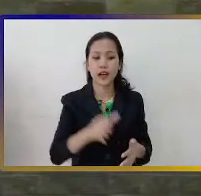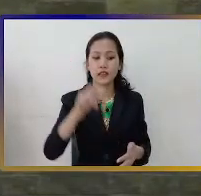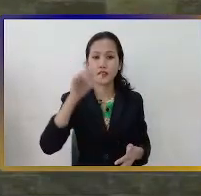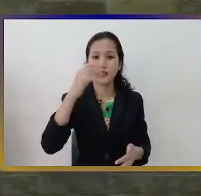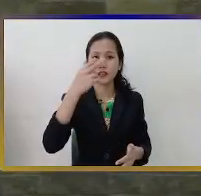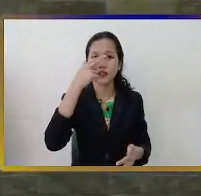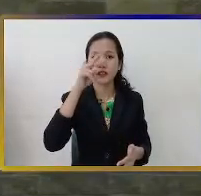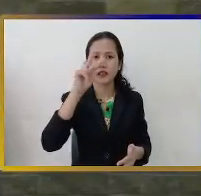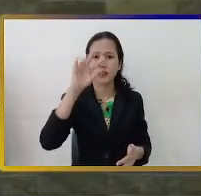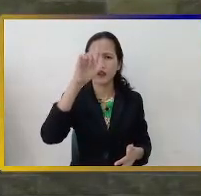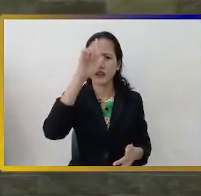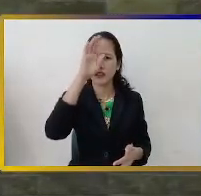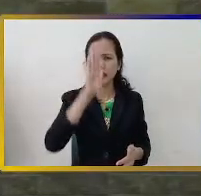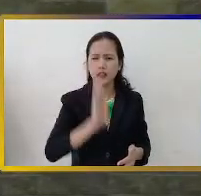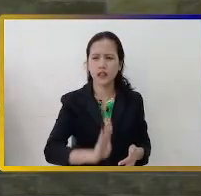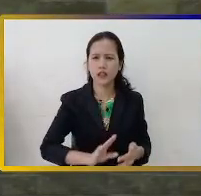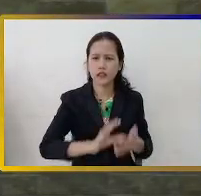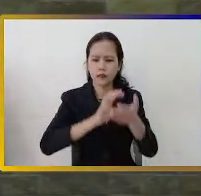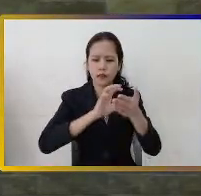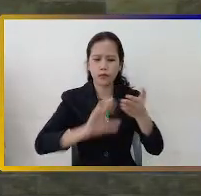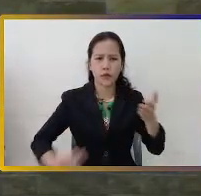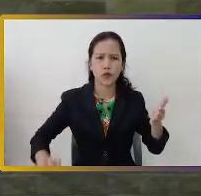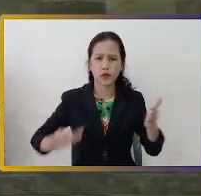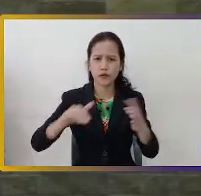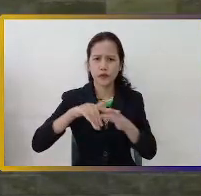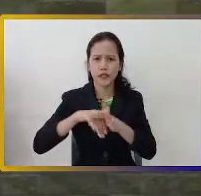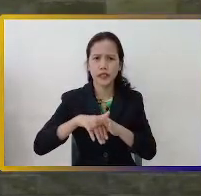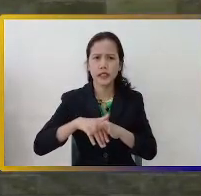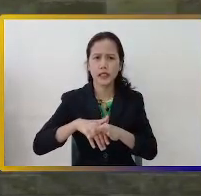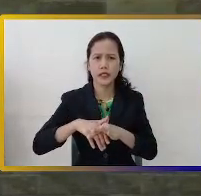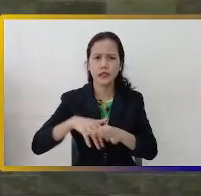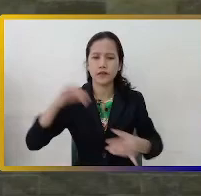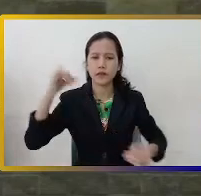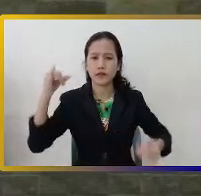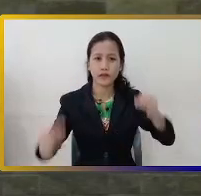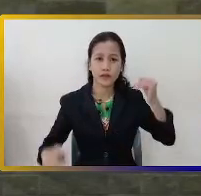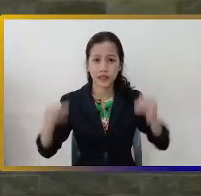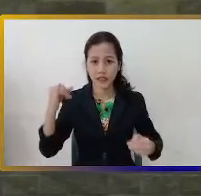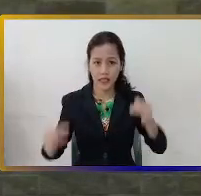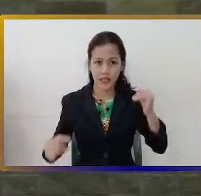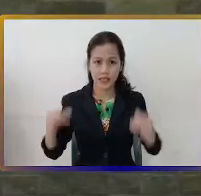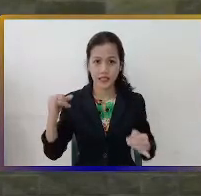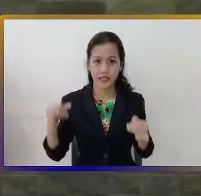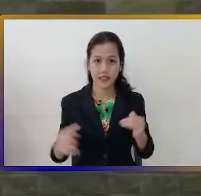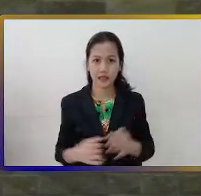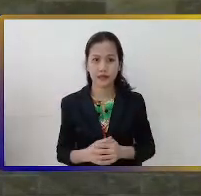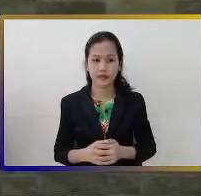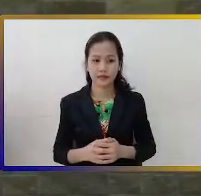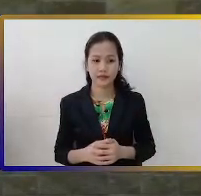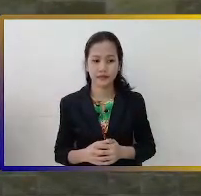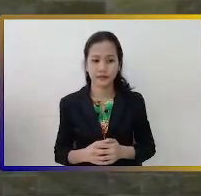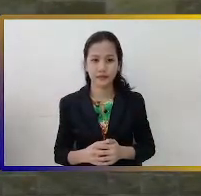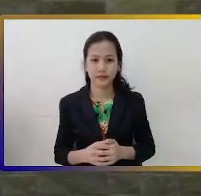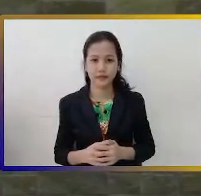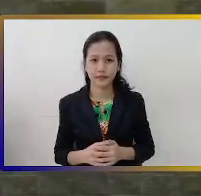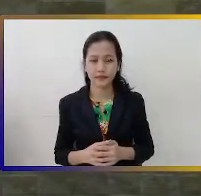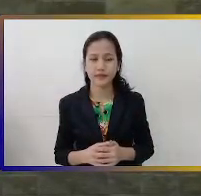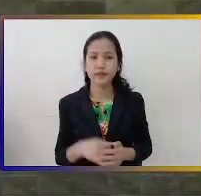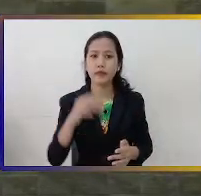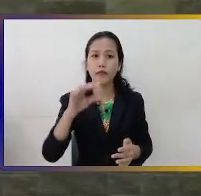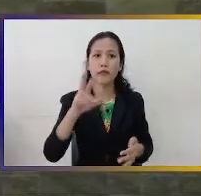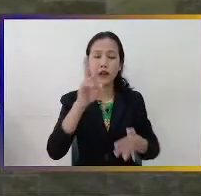will remove injustice. Alright? God will remove injustice. Tinan niyo po, ang sabi po dyan in verse number